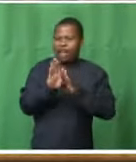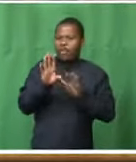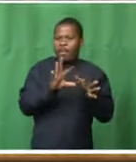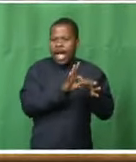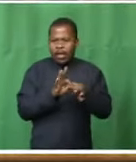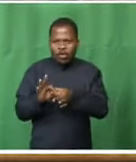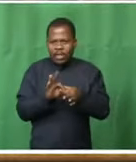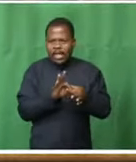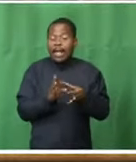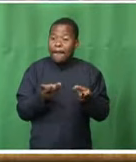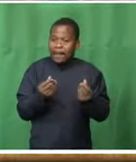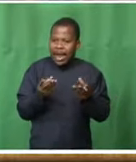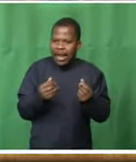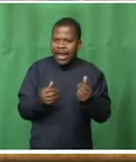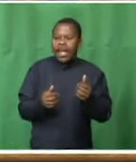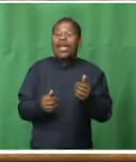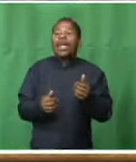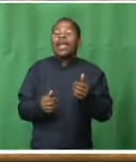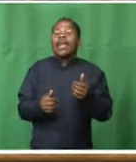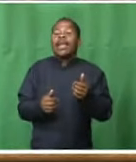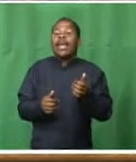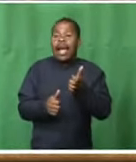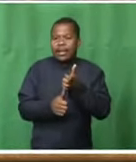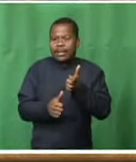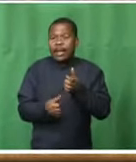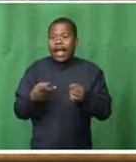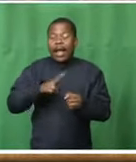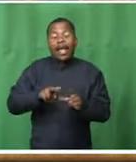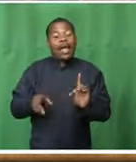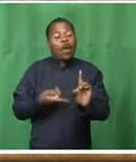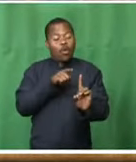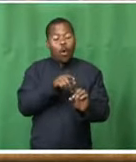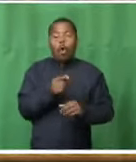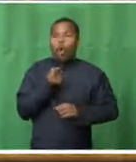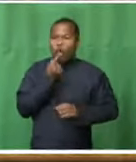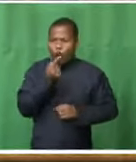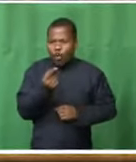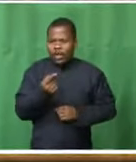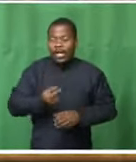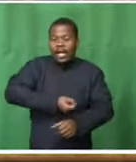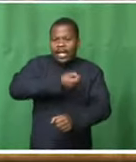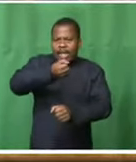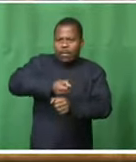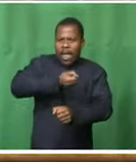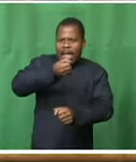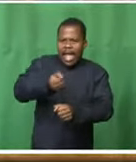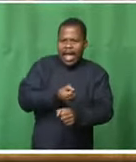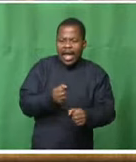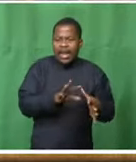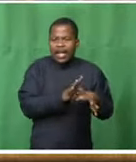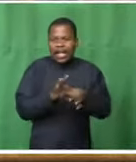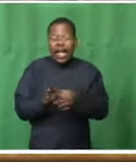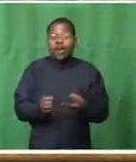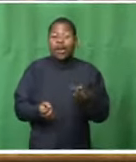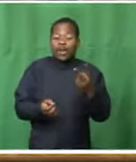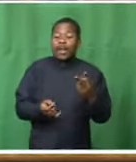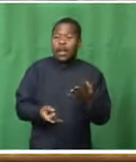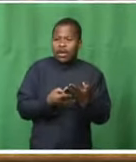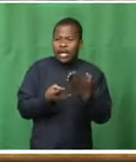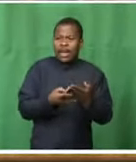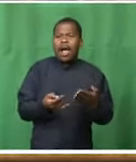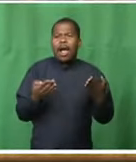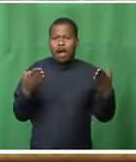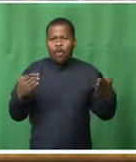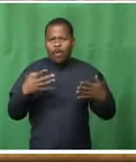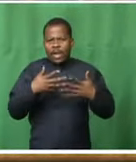emaveni lasendasi ne-Afrika. Msibi uthi kusebenza ngaphansi kwaleti nhlangano kodwa mnikeza lethuba lekwati